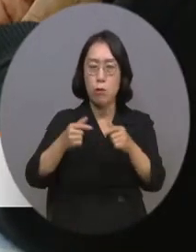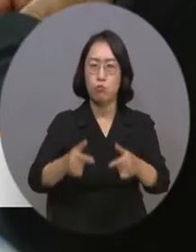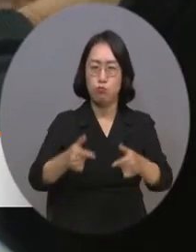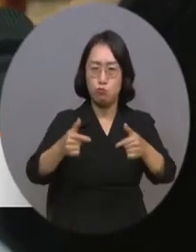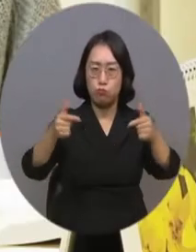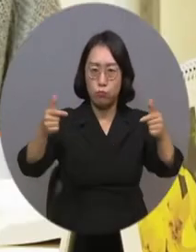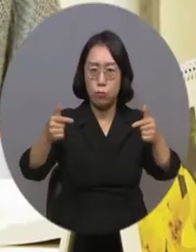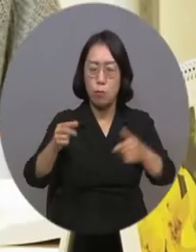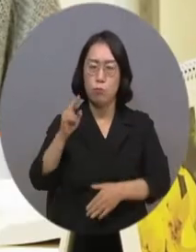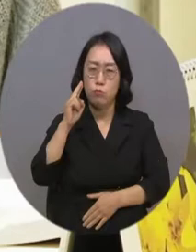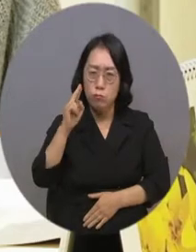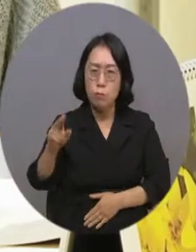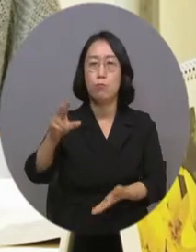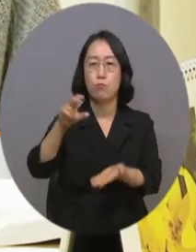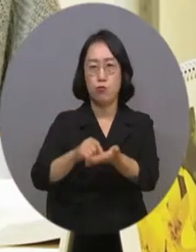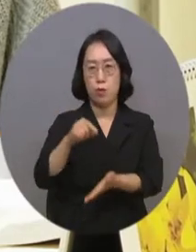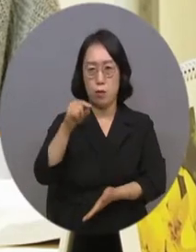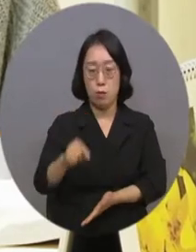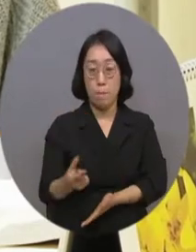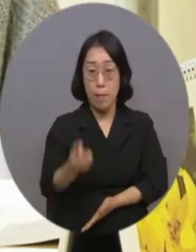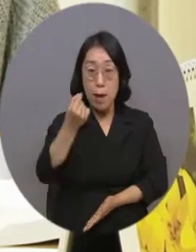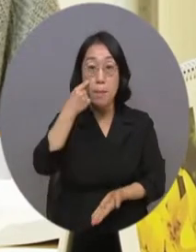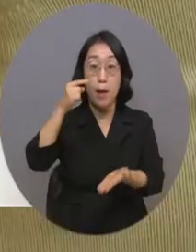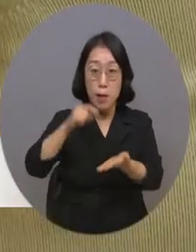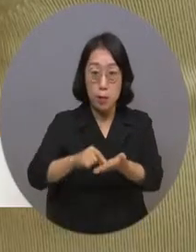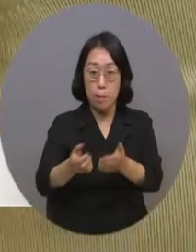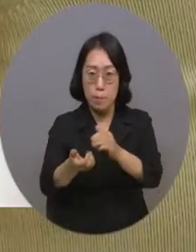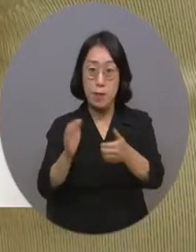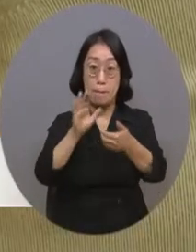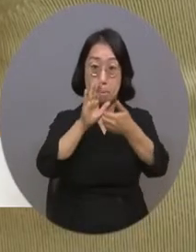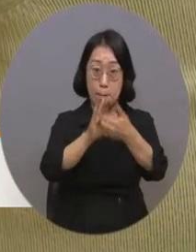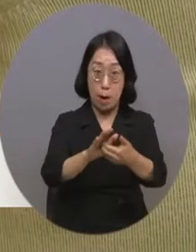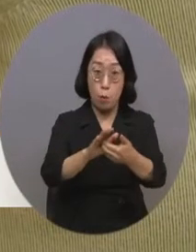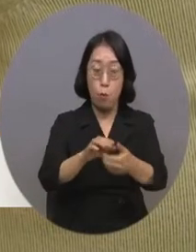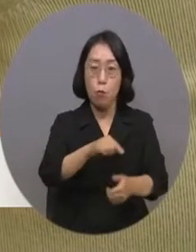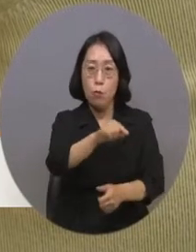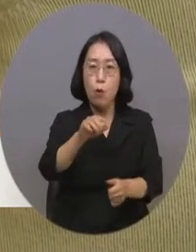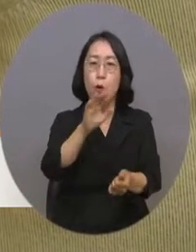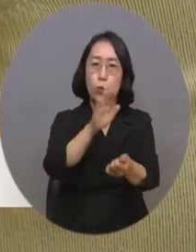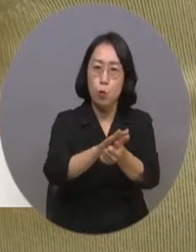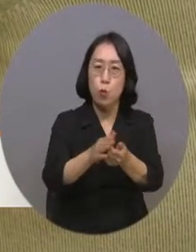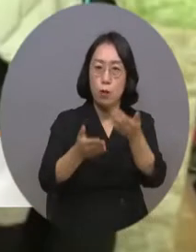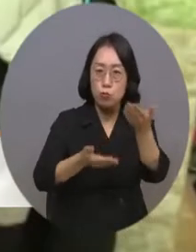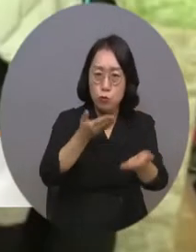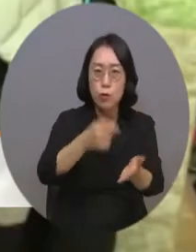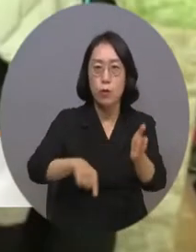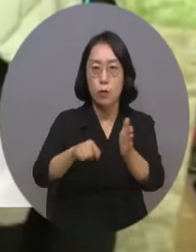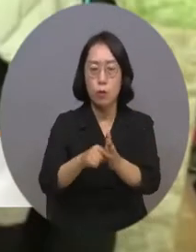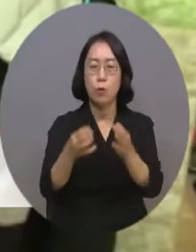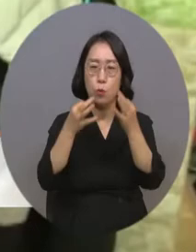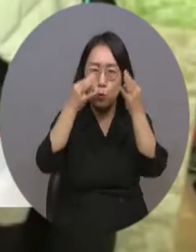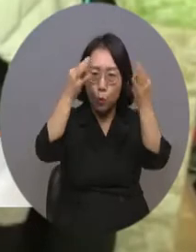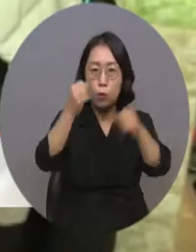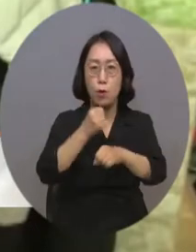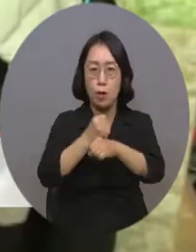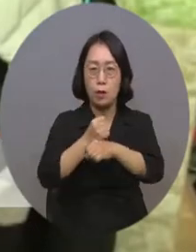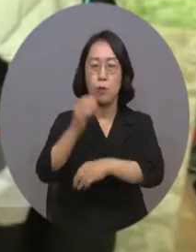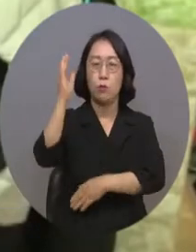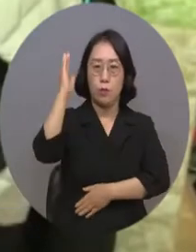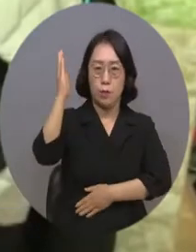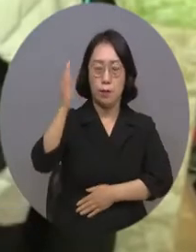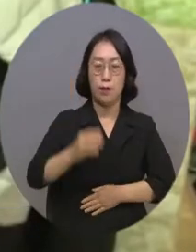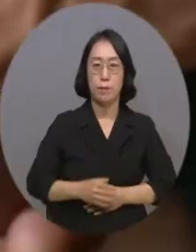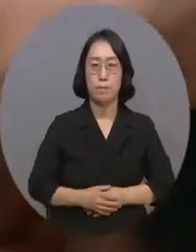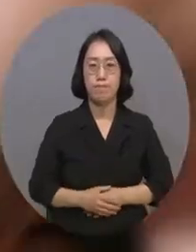느낀다며 장애인 학대 조기 발견과 예방, 피해 장애인 지원 체계 개선을 위해 힘쓰겠다는 뜻을